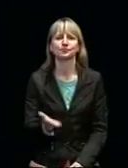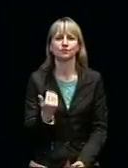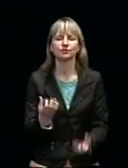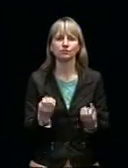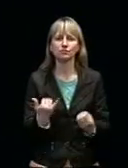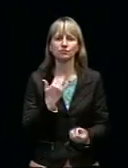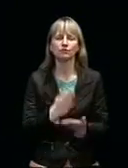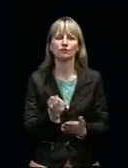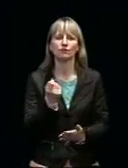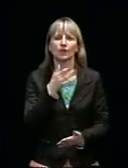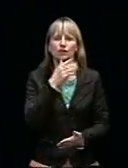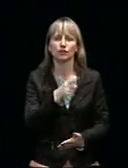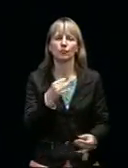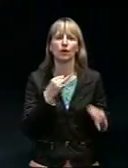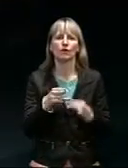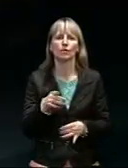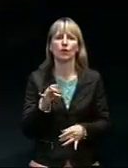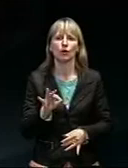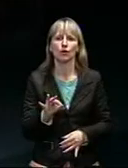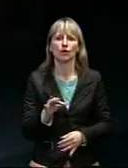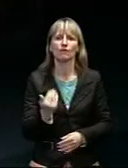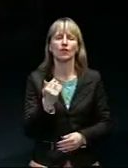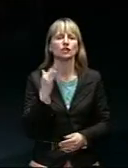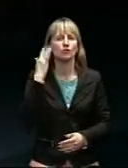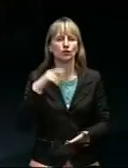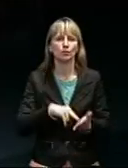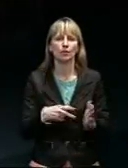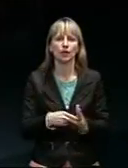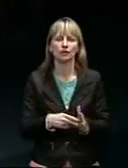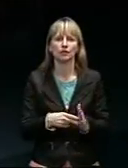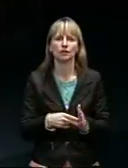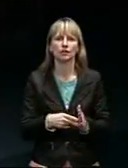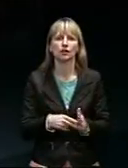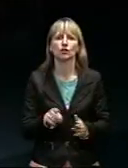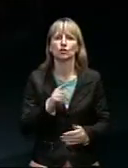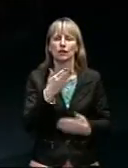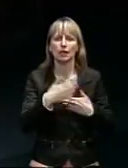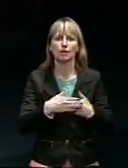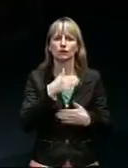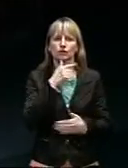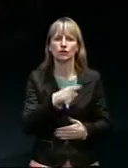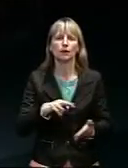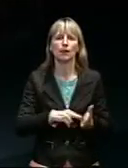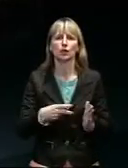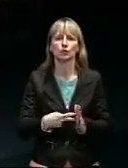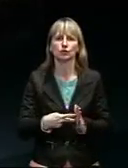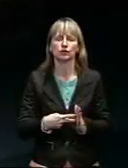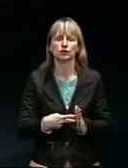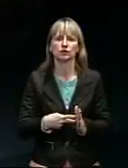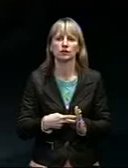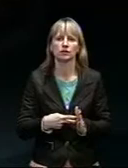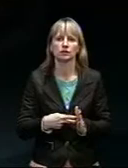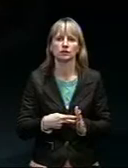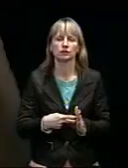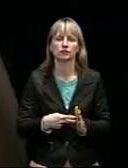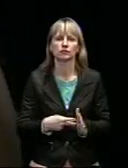нас є трошки часу, поговоримо про ваші творчі плани. Що найближчим часом планується? В ближайшее